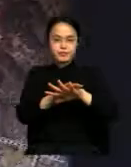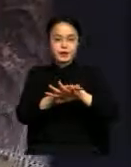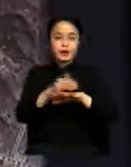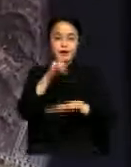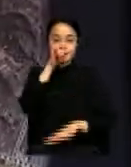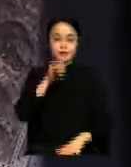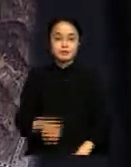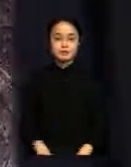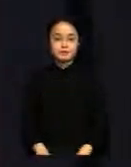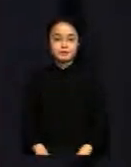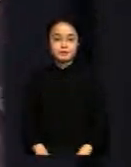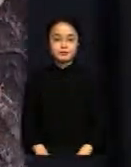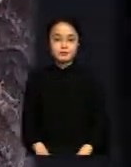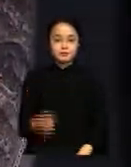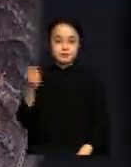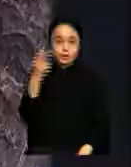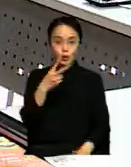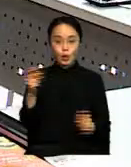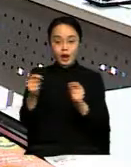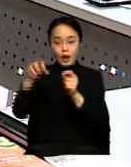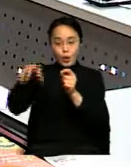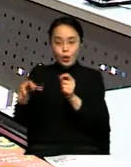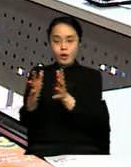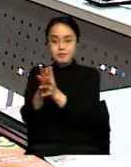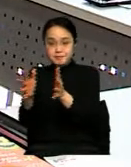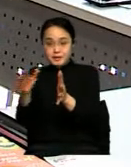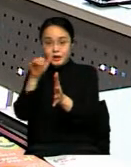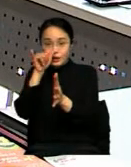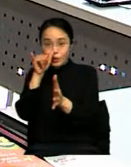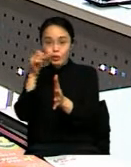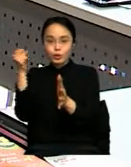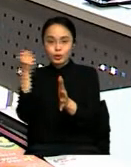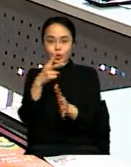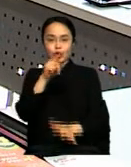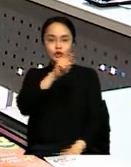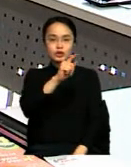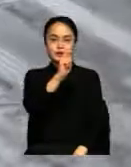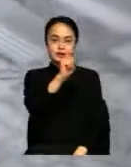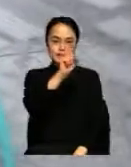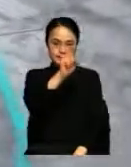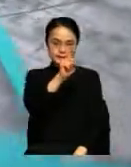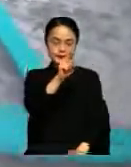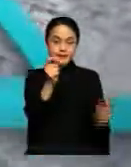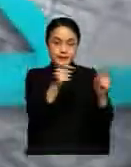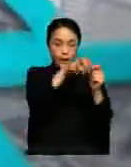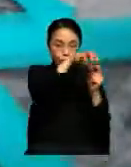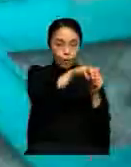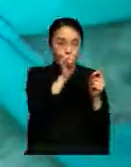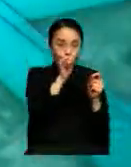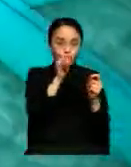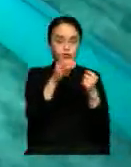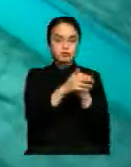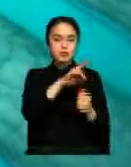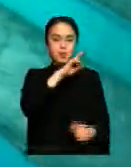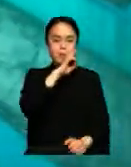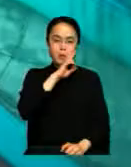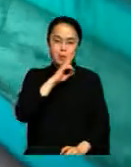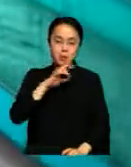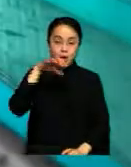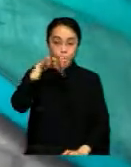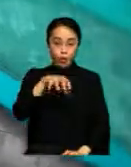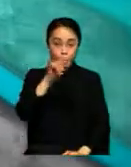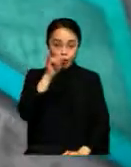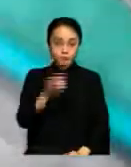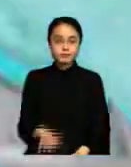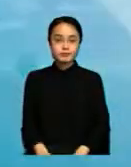주거단지 와 gtx 자유로 든 교통망 다양한 인프라를 꼽습니다 행복주택 을 포함한 12,500